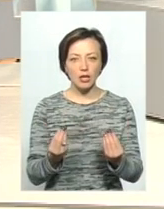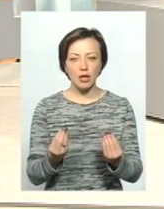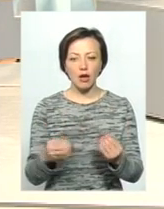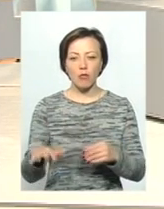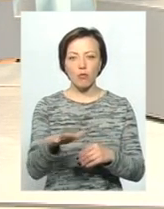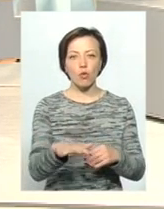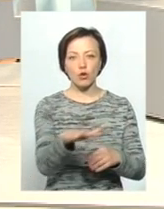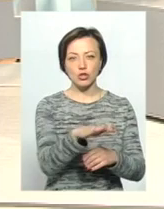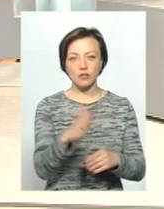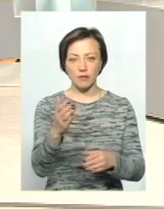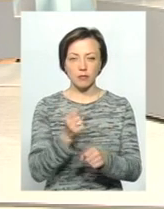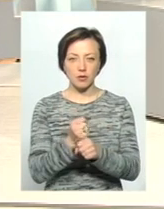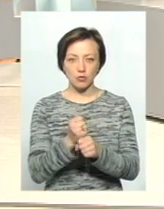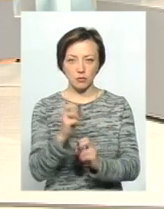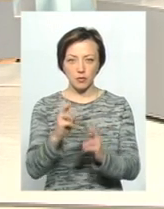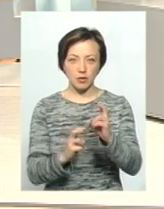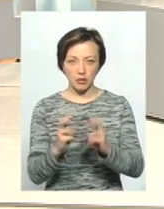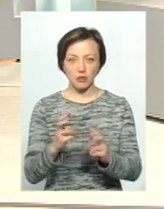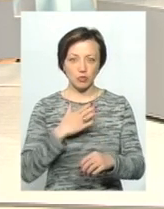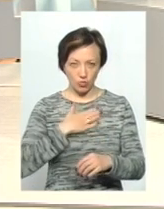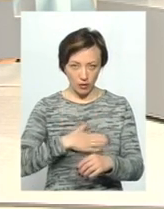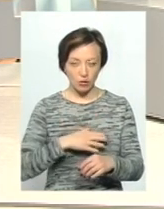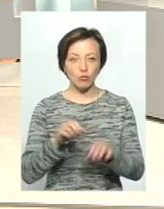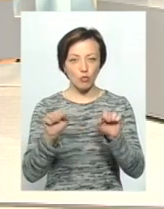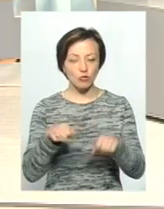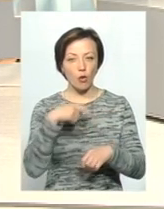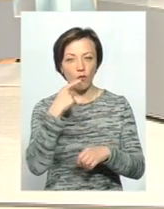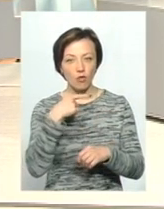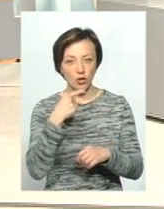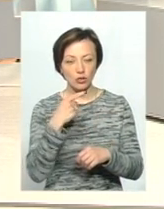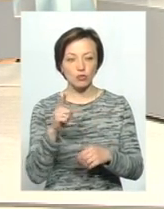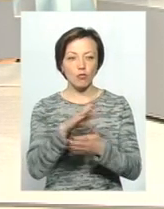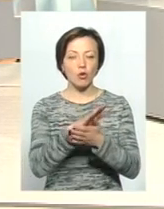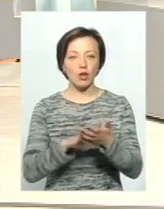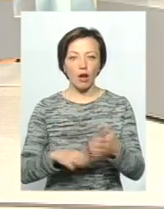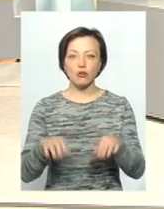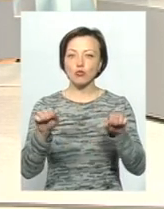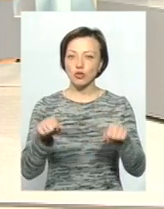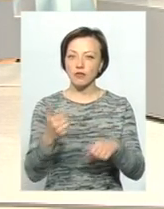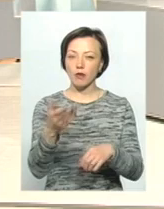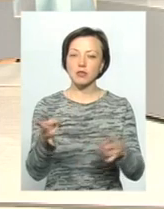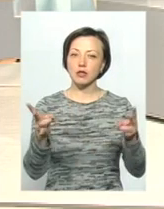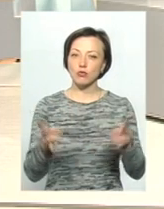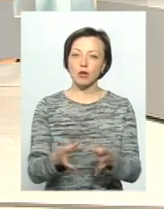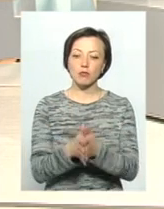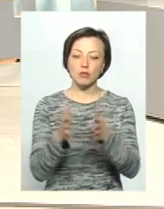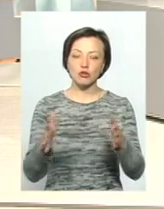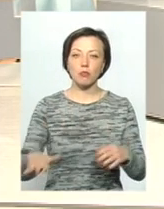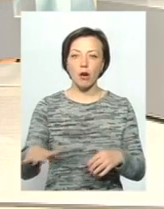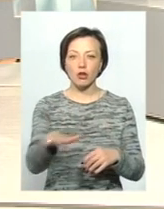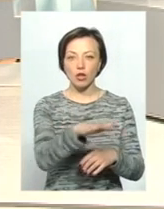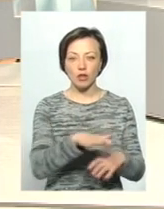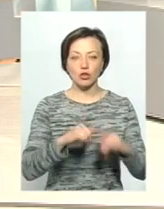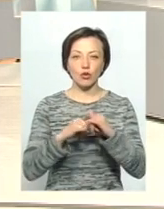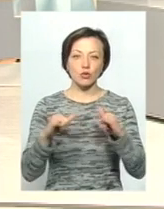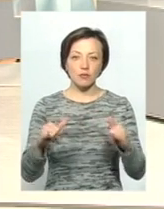площі, на яких працює підприємство, вони їх задовільняють? Чи можемо ми говорити, що в подальшому, можливо, вам знадобляться більші майданчики для